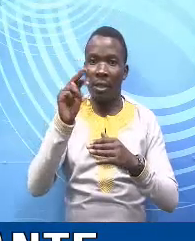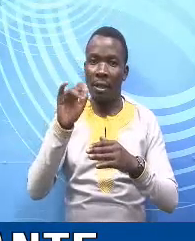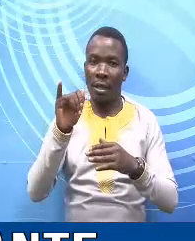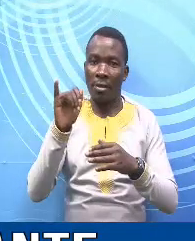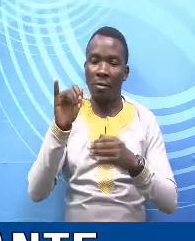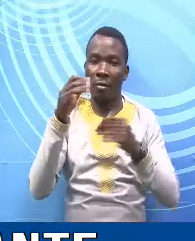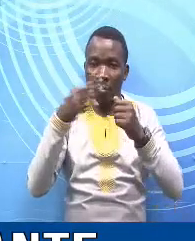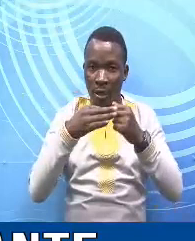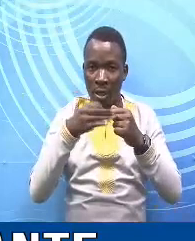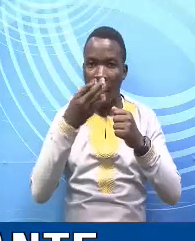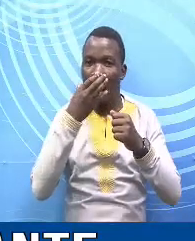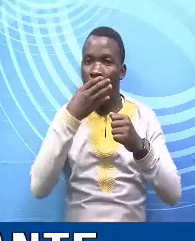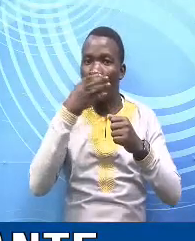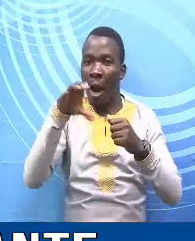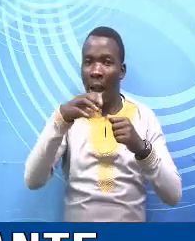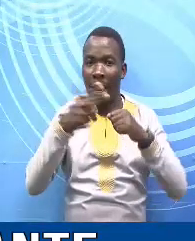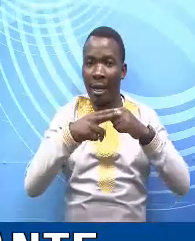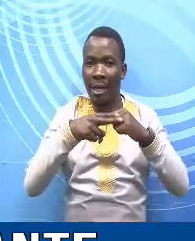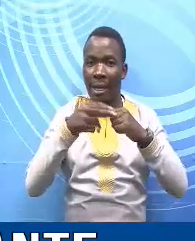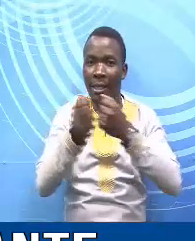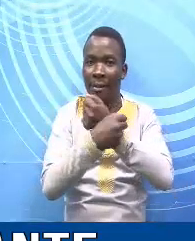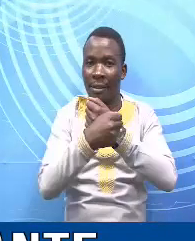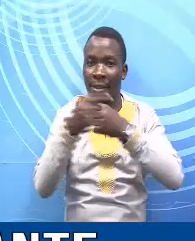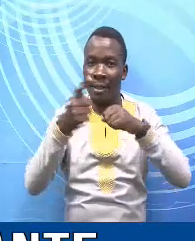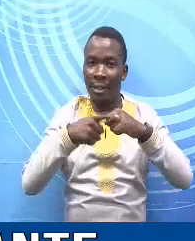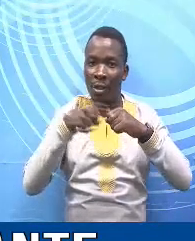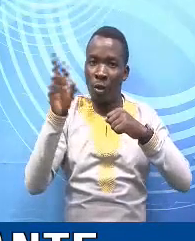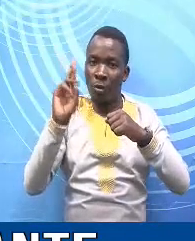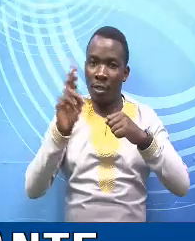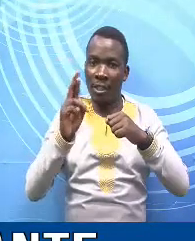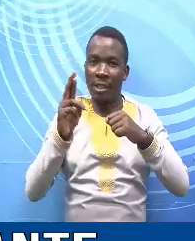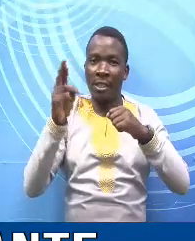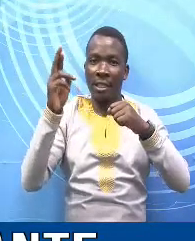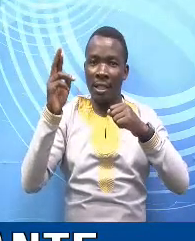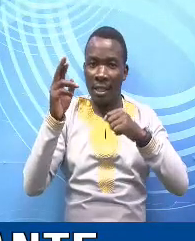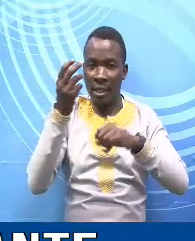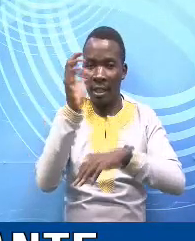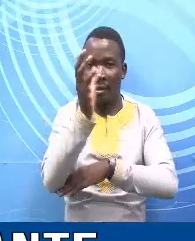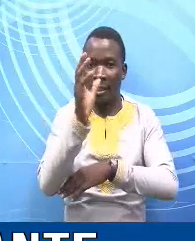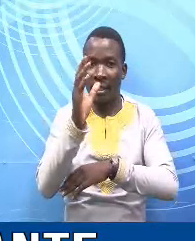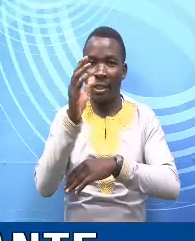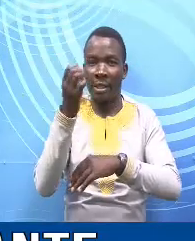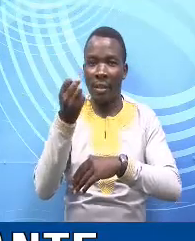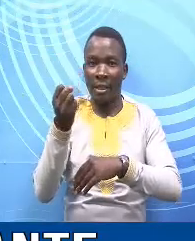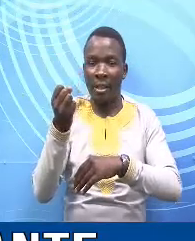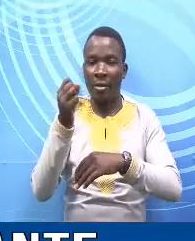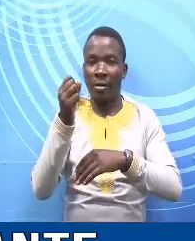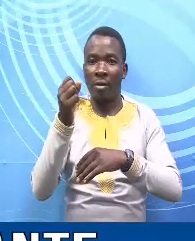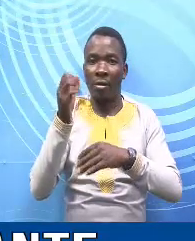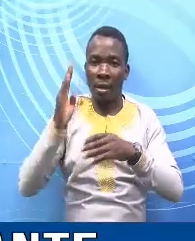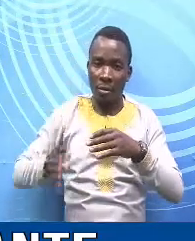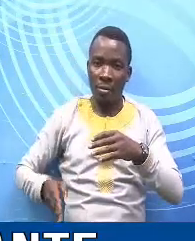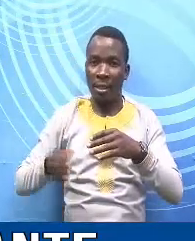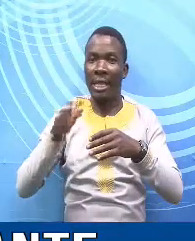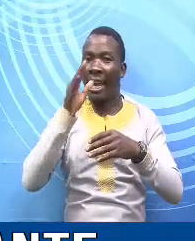8, Ruhango ni 7, Rubavu ni 6 ndetse na Rulindo, Rusizi ndetse na Bugesera na Huye ni 5, wongeyeho na